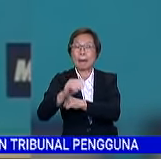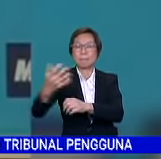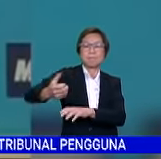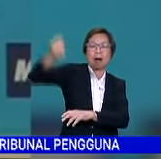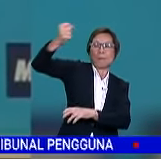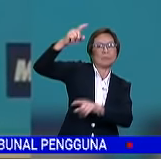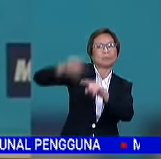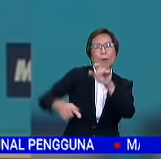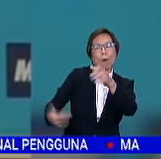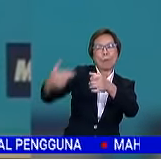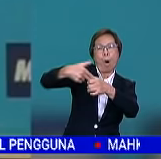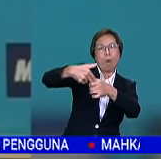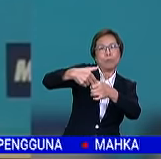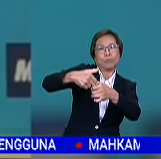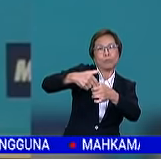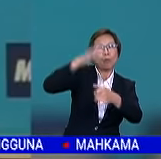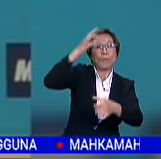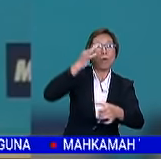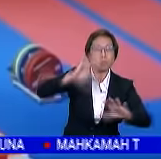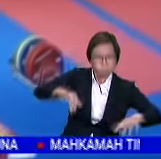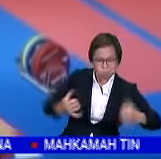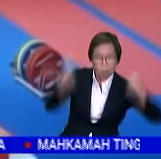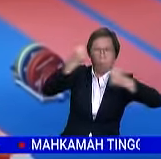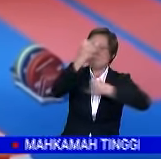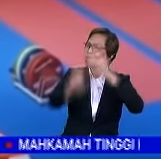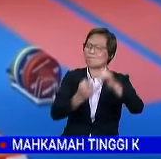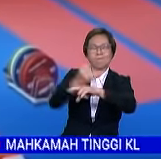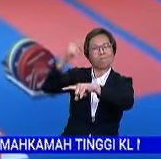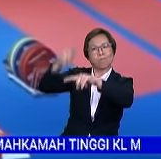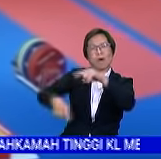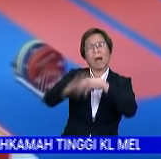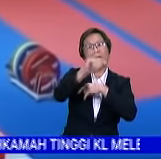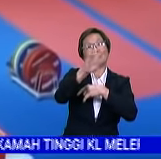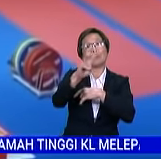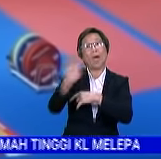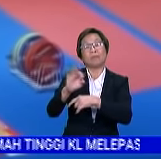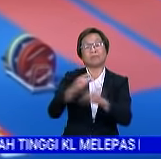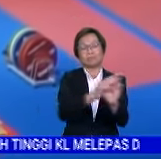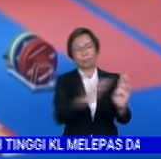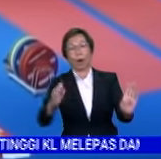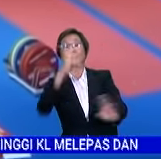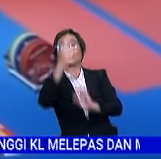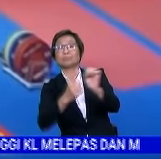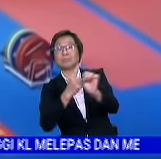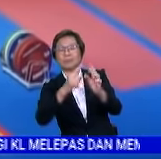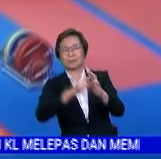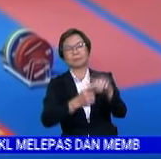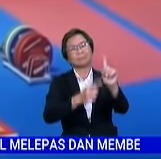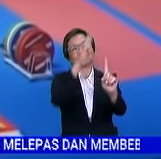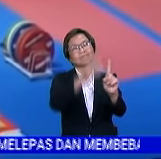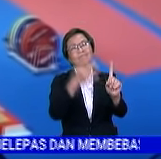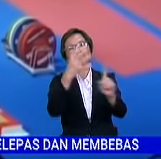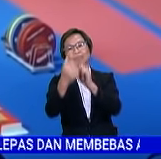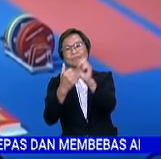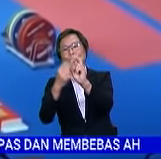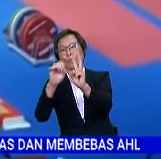daripada menyertai sebarang aktiviti Persekutuan Angkat Berat Antarabangsa IWF selama setahun bermula 1 April